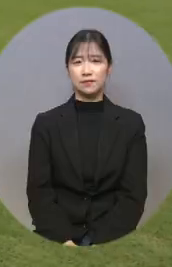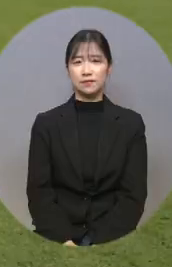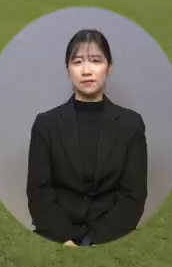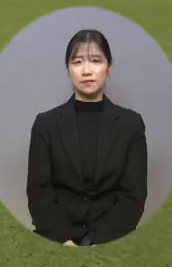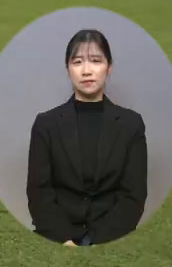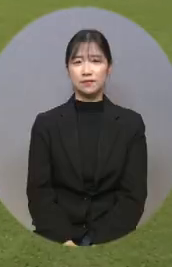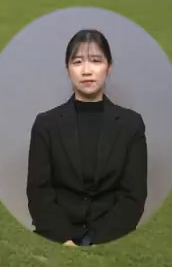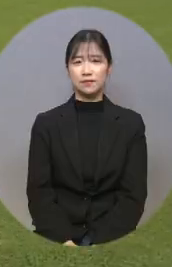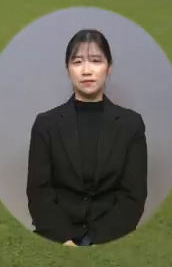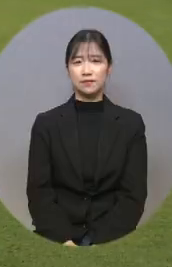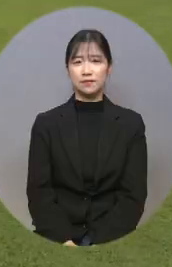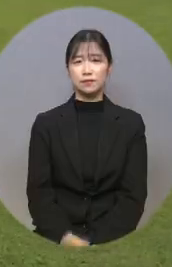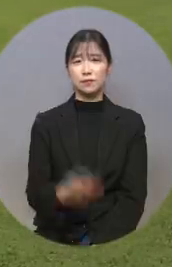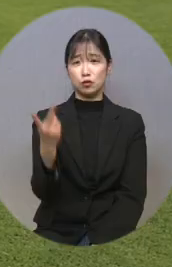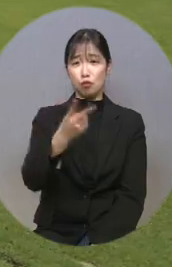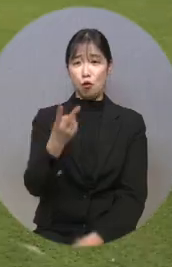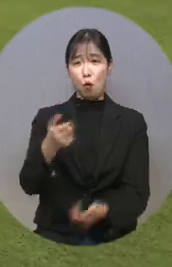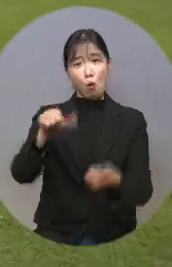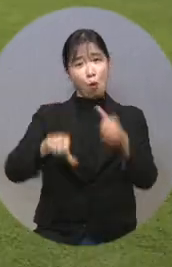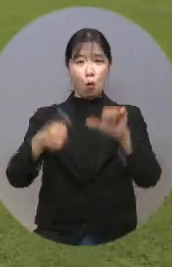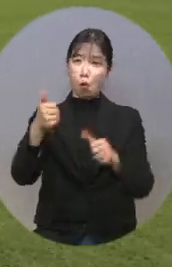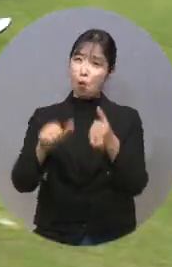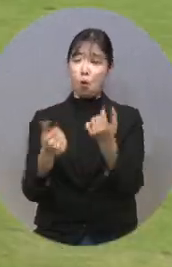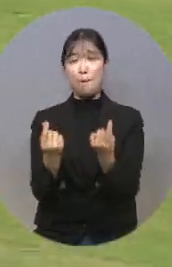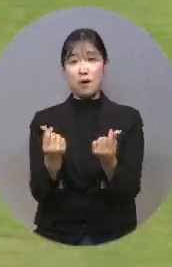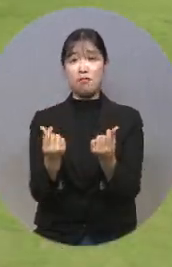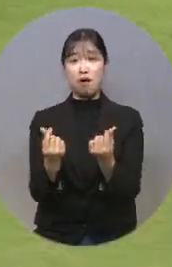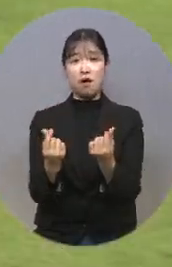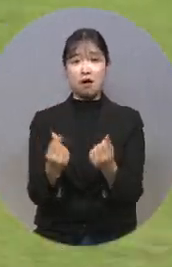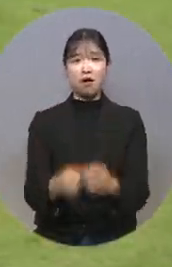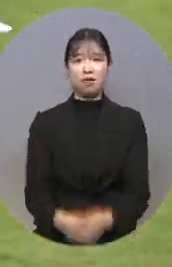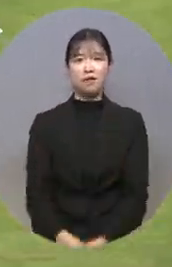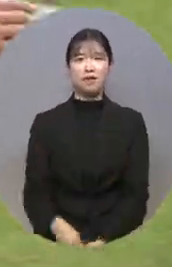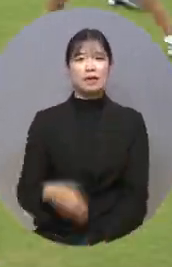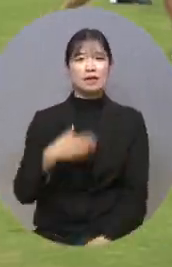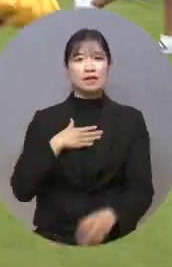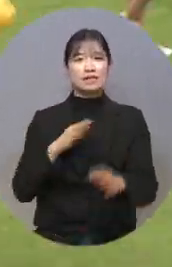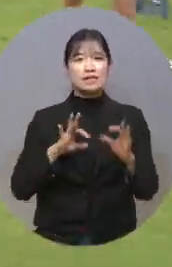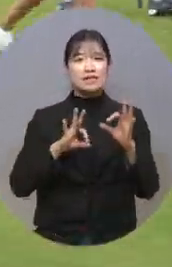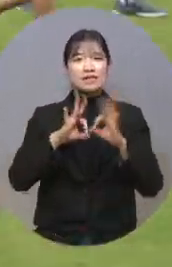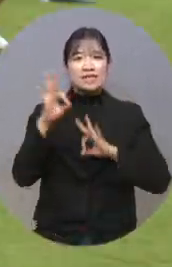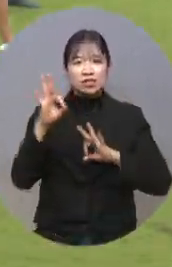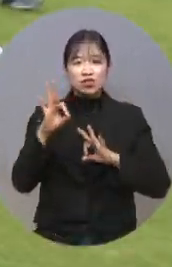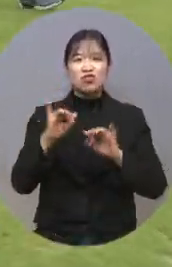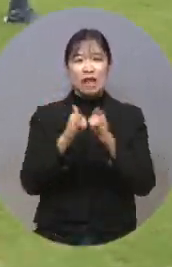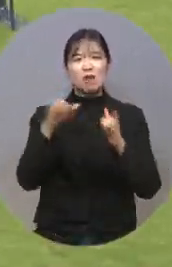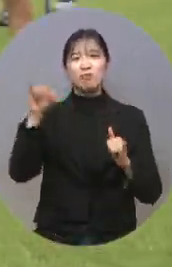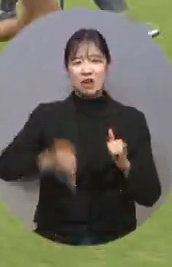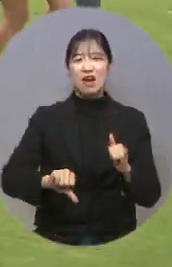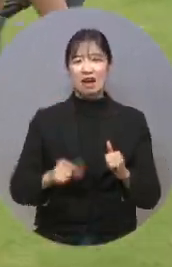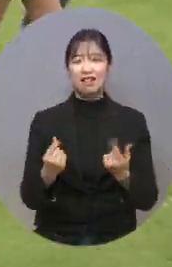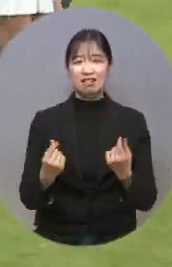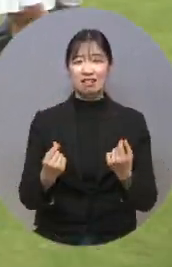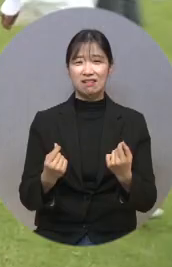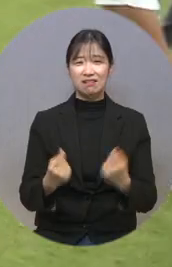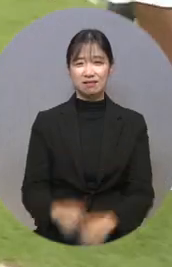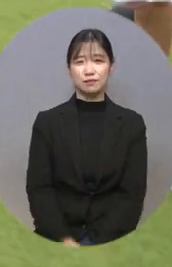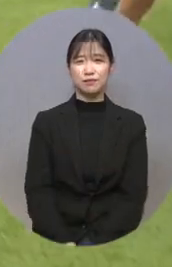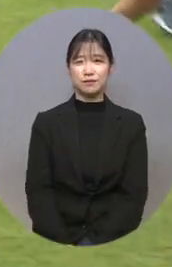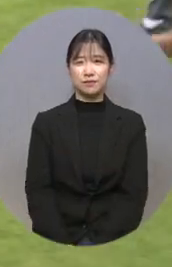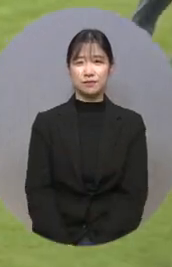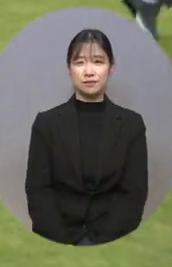오빠랑 창균 오빠랑 오빠랑 막상 막한데? 어, 야, 우리 실수를 누가 하느냐네. 아, 언니. 유튜브를 너무 잘했어.